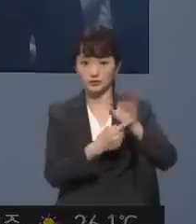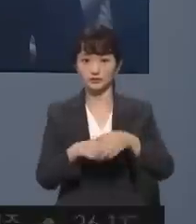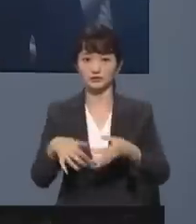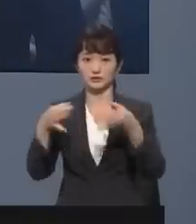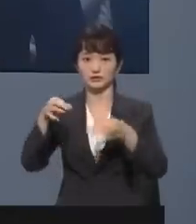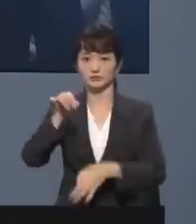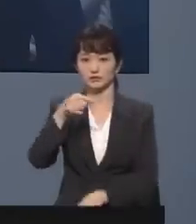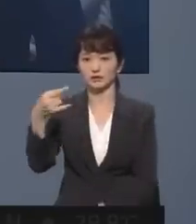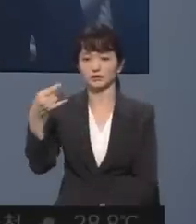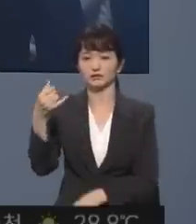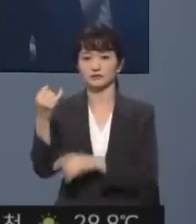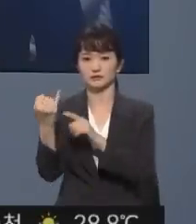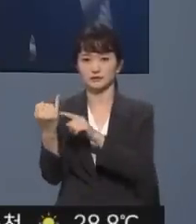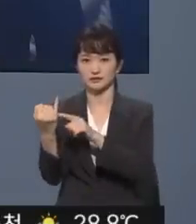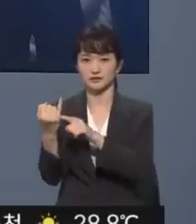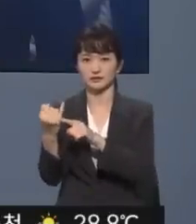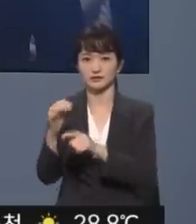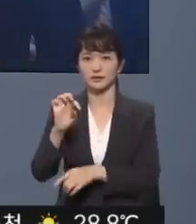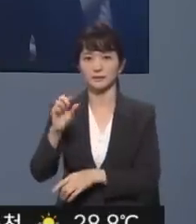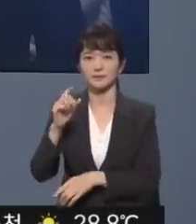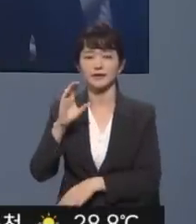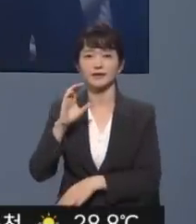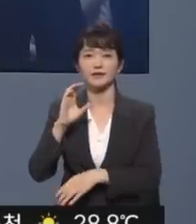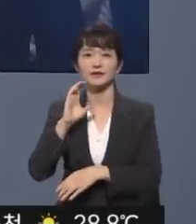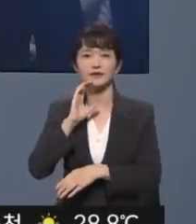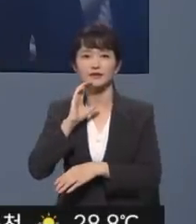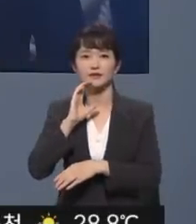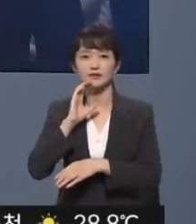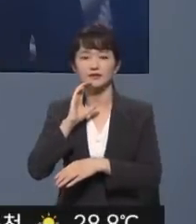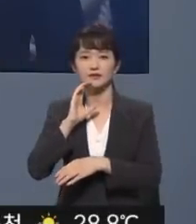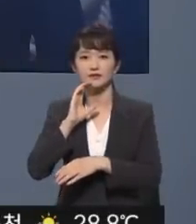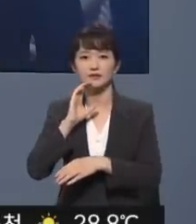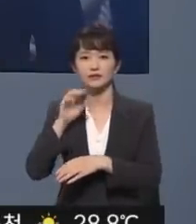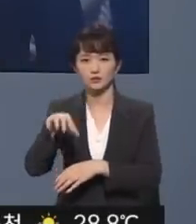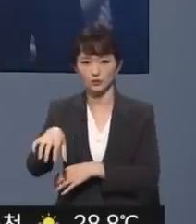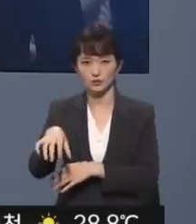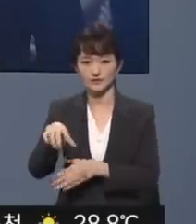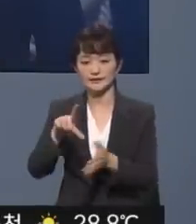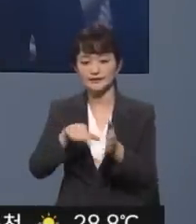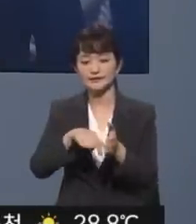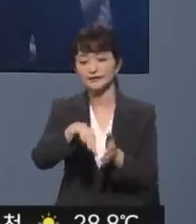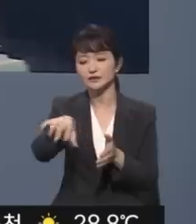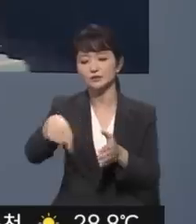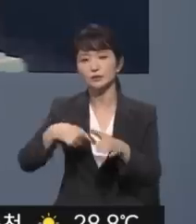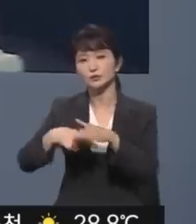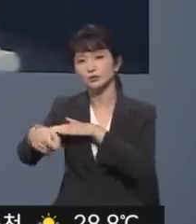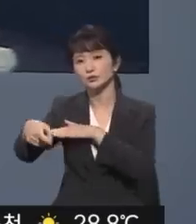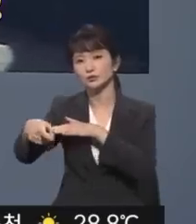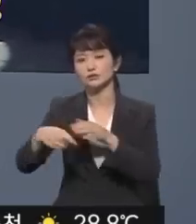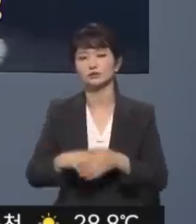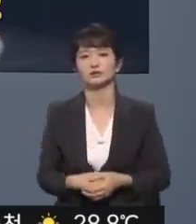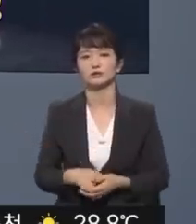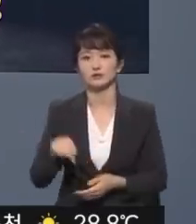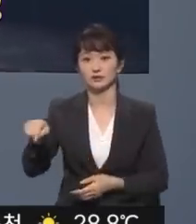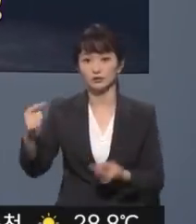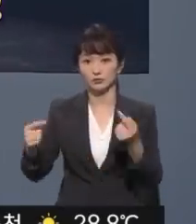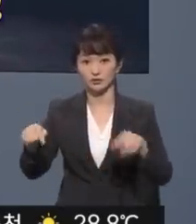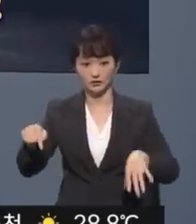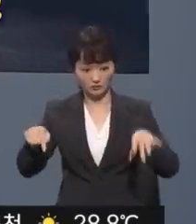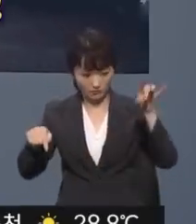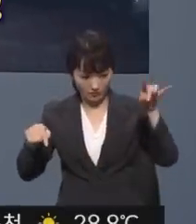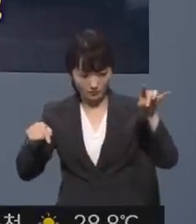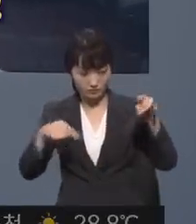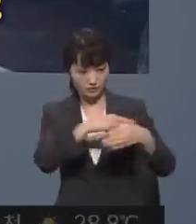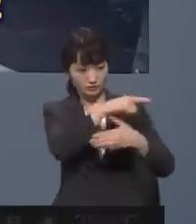팬클럽 거니 사랑에서 시장 는 시간과 장소가 유출 냈기 때문입니다 하지만 이보다 더 커 먼저 일정을